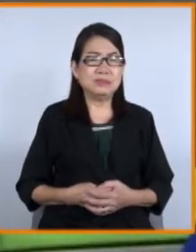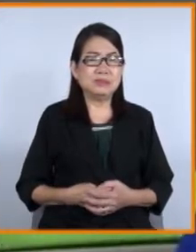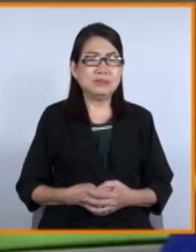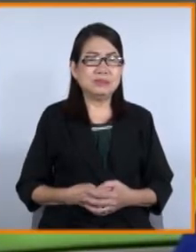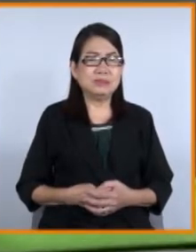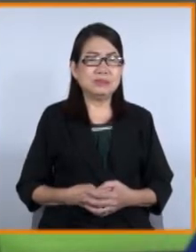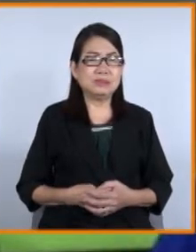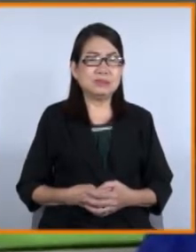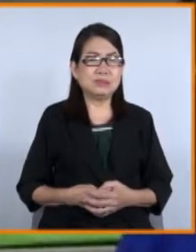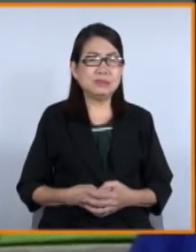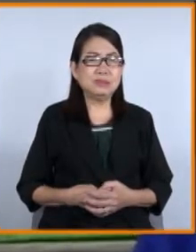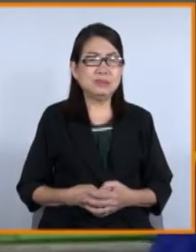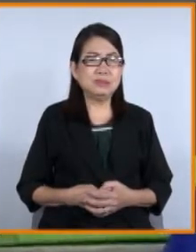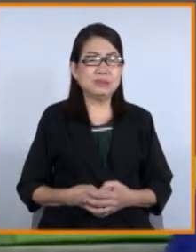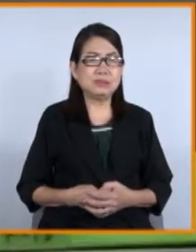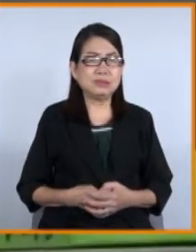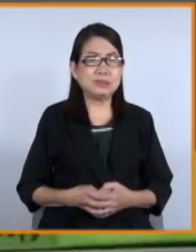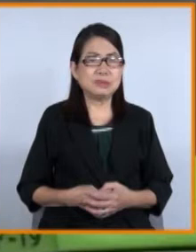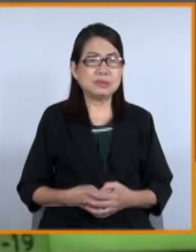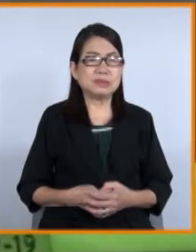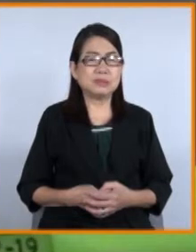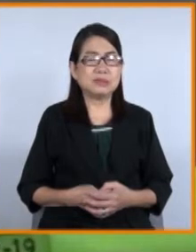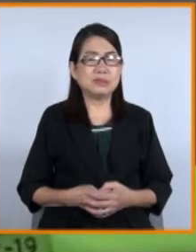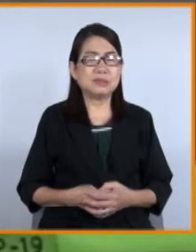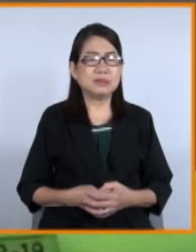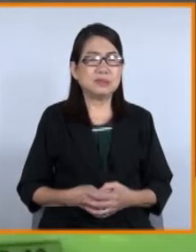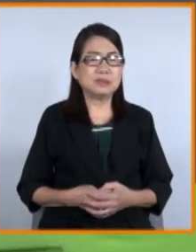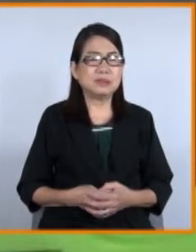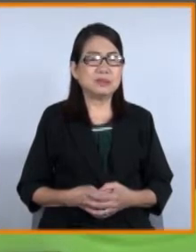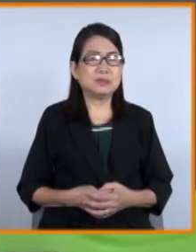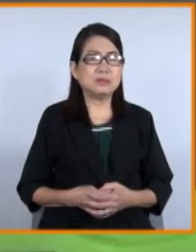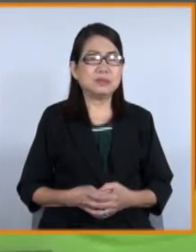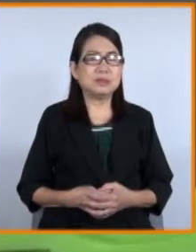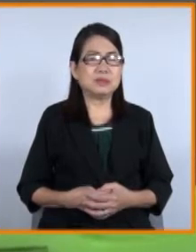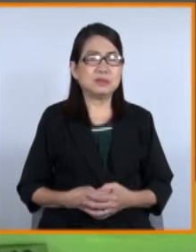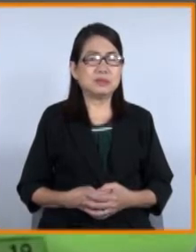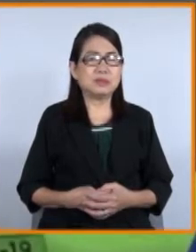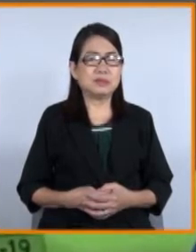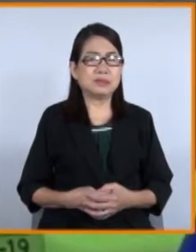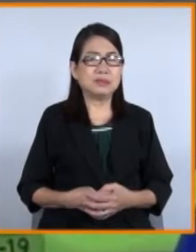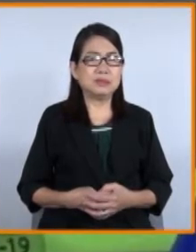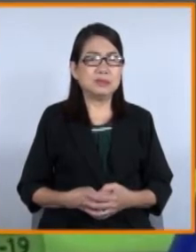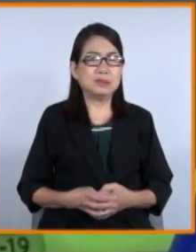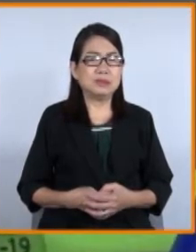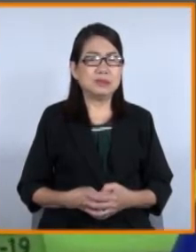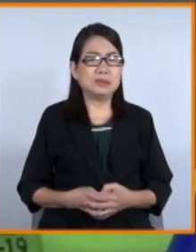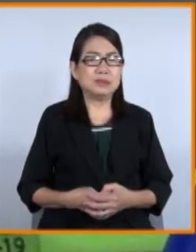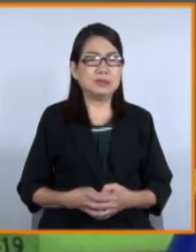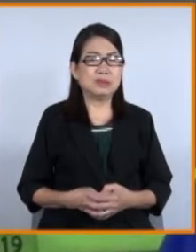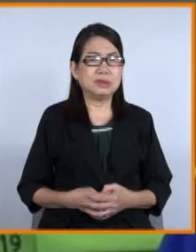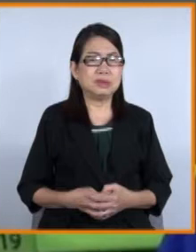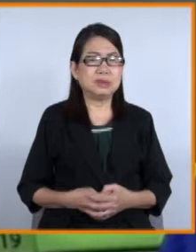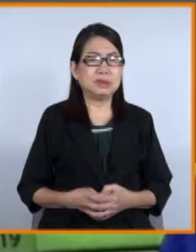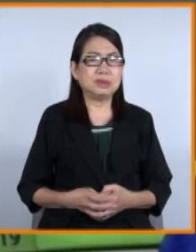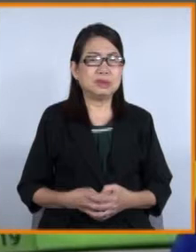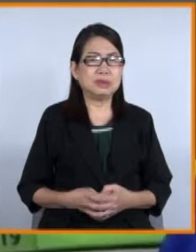yo la compré hace dos años porque me gustaron los colores y yo acostumbraba como a apostar